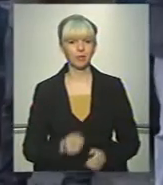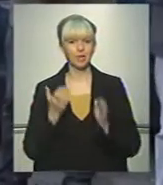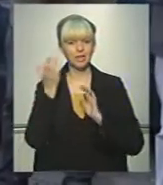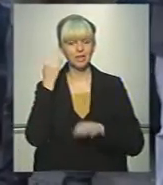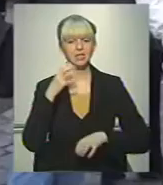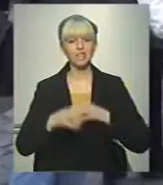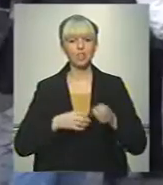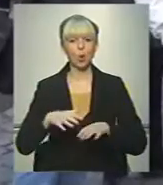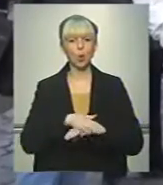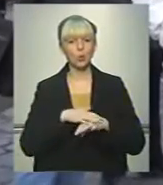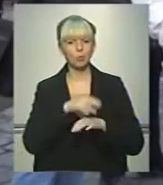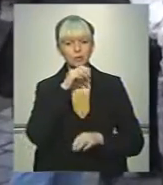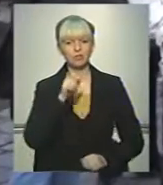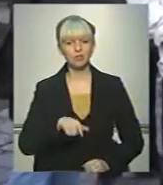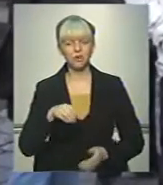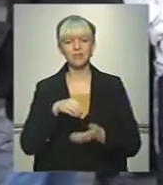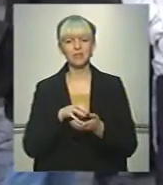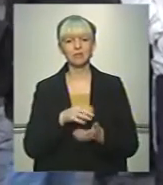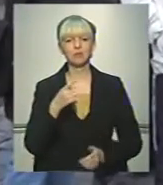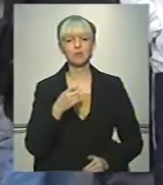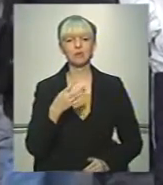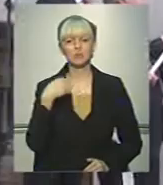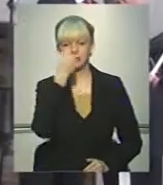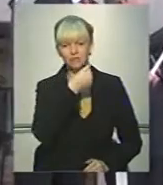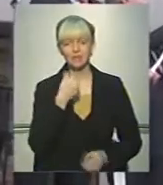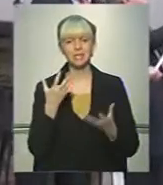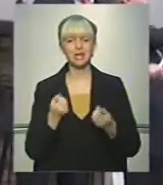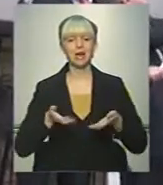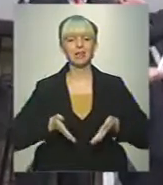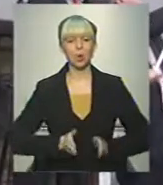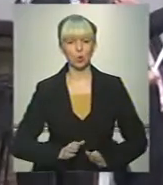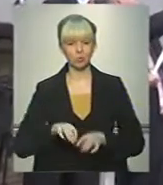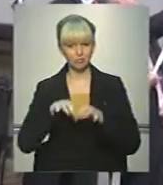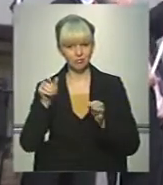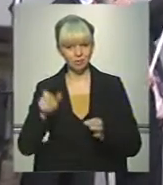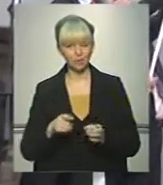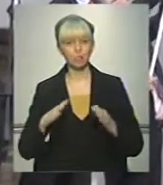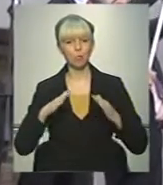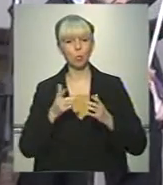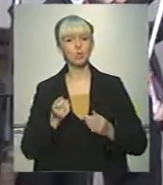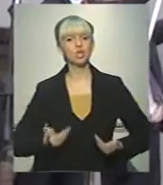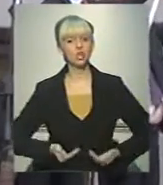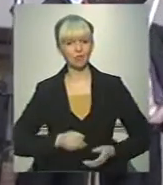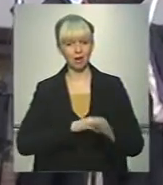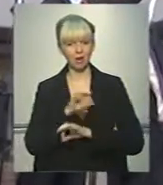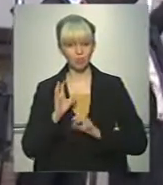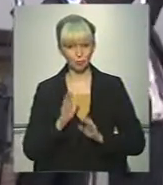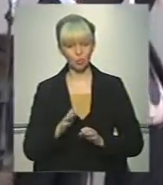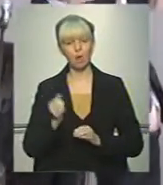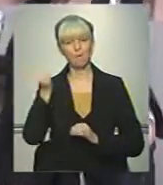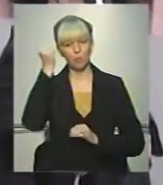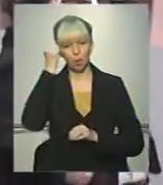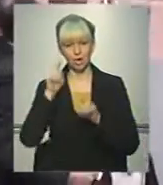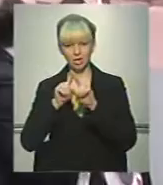Нещодавно світова громада та чернівчани відзначили 125-річчя з дня народження митця. І так, на будинку, де жив архітектор, тепер буде